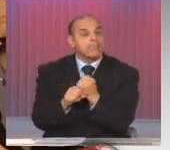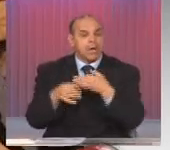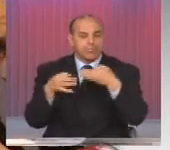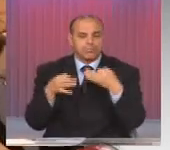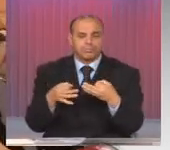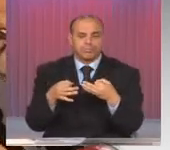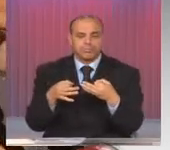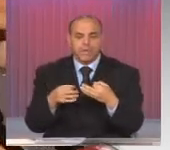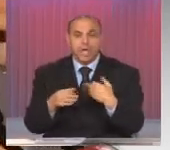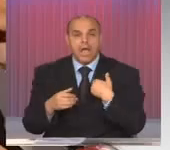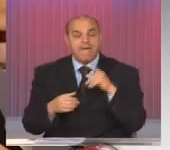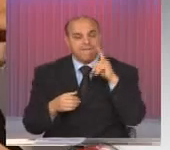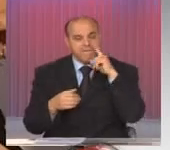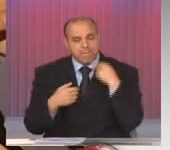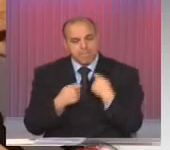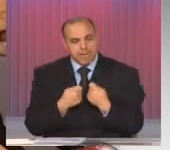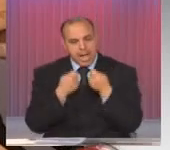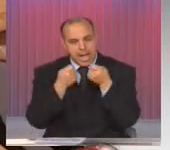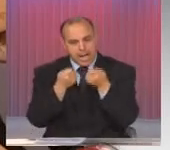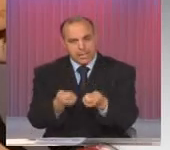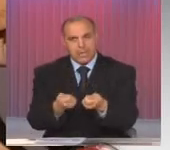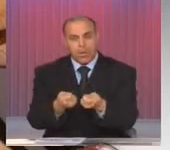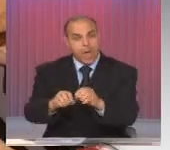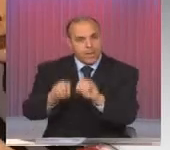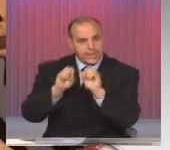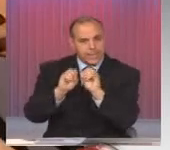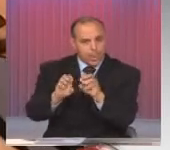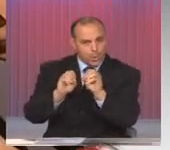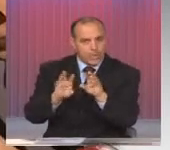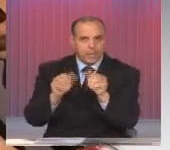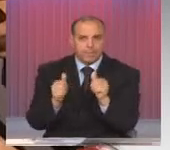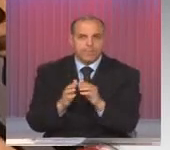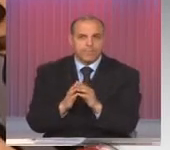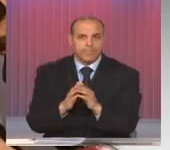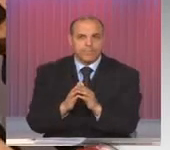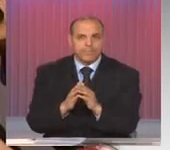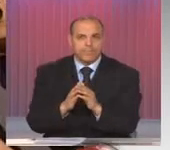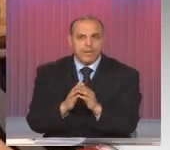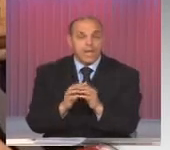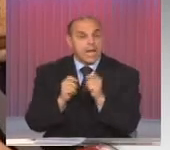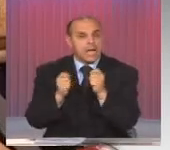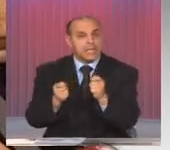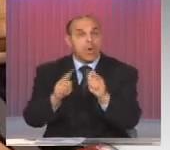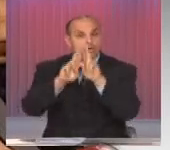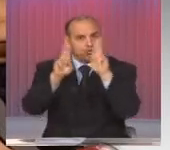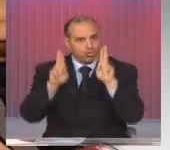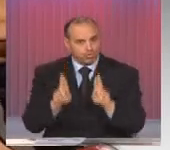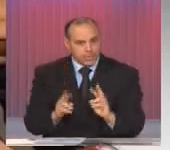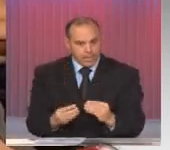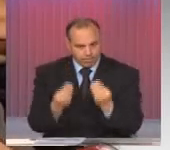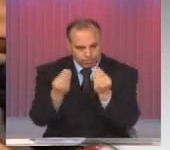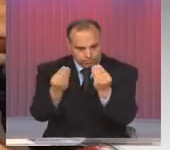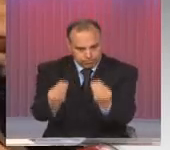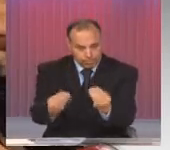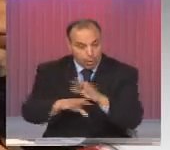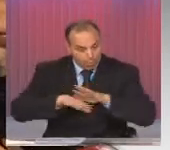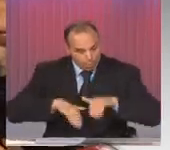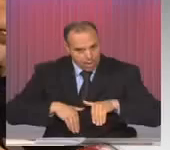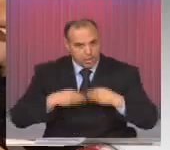يلزم نمكنوا الفتاة الريفية من التكوين بنعطيوها شهايد بعد